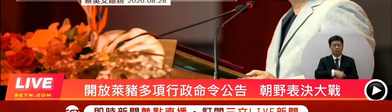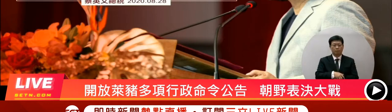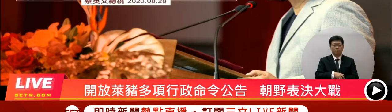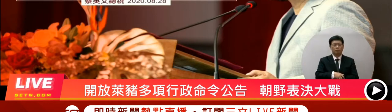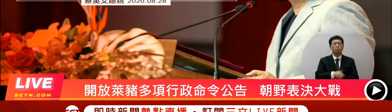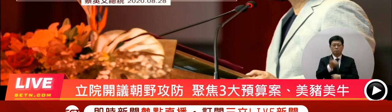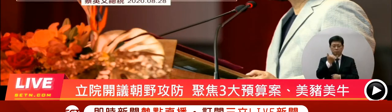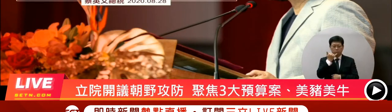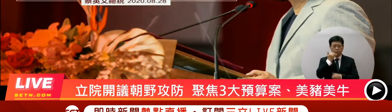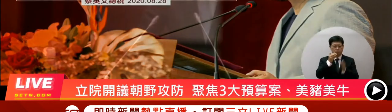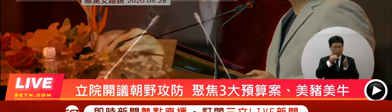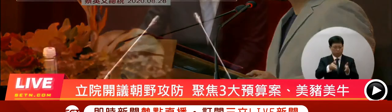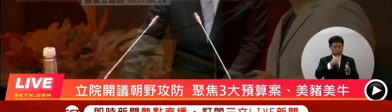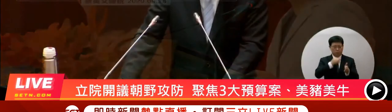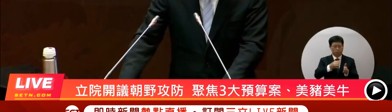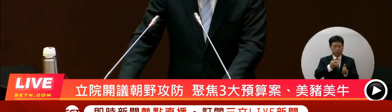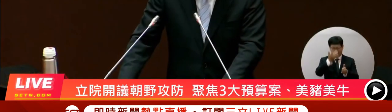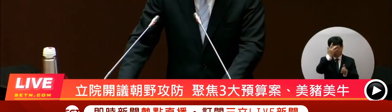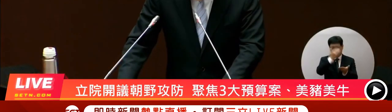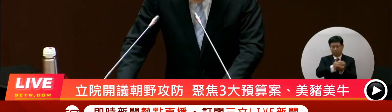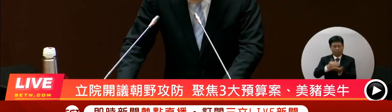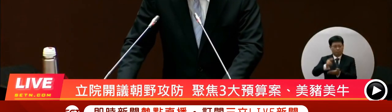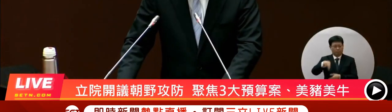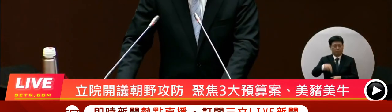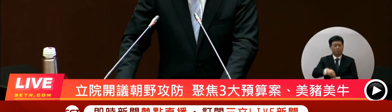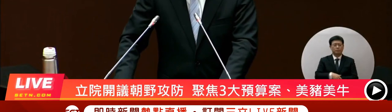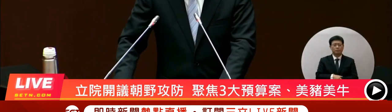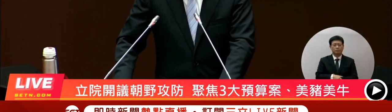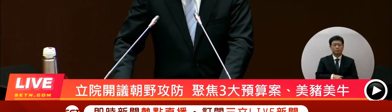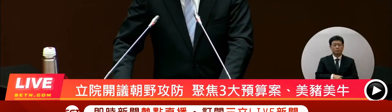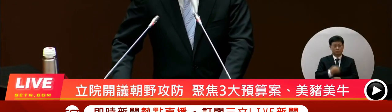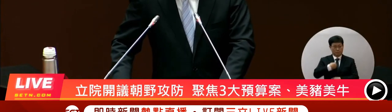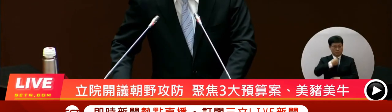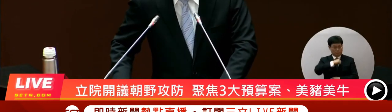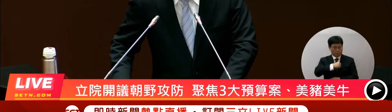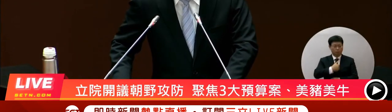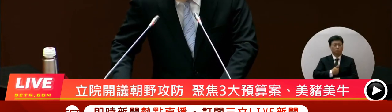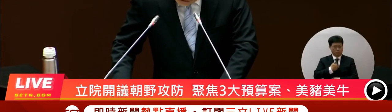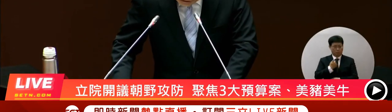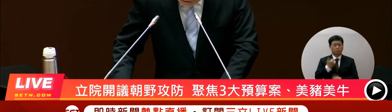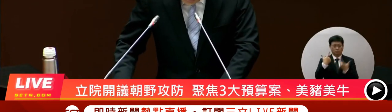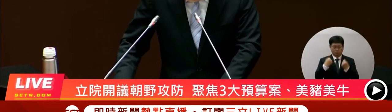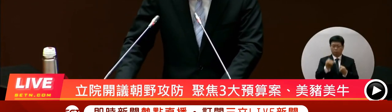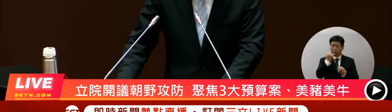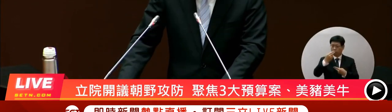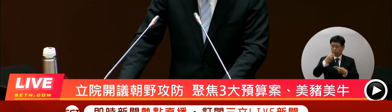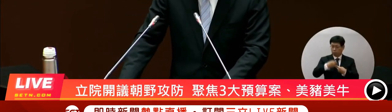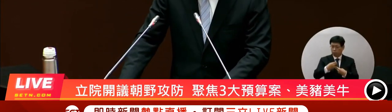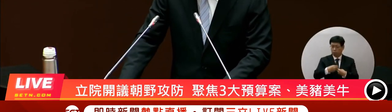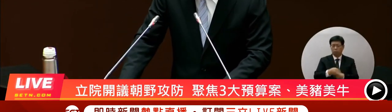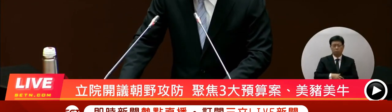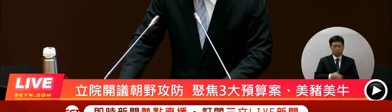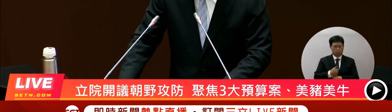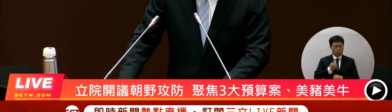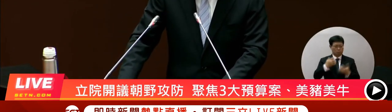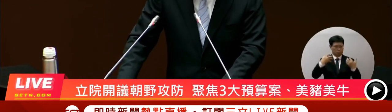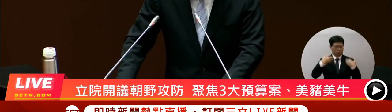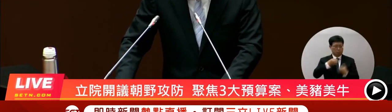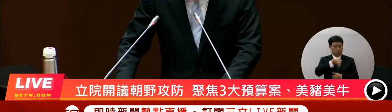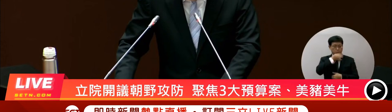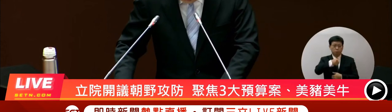解决困难的问题的能力。台湾是一个可以信任、有责任感